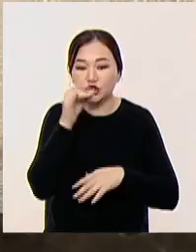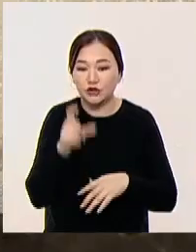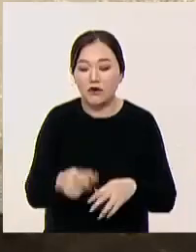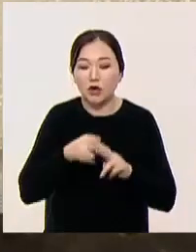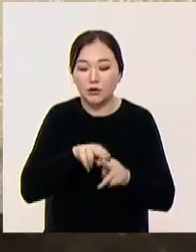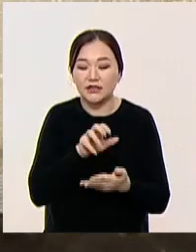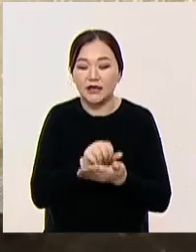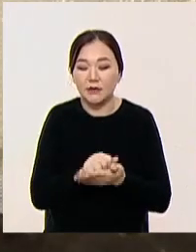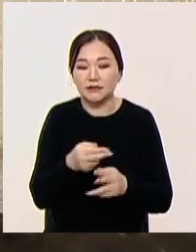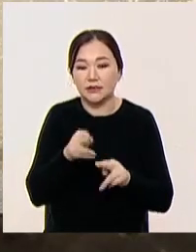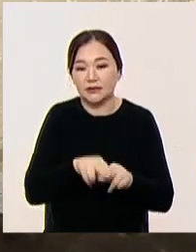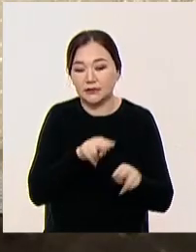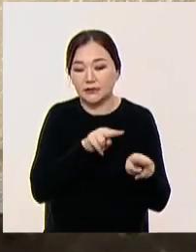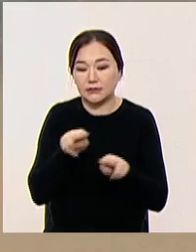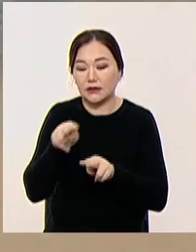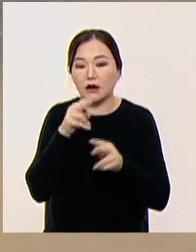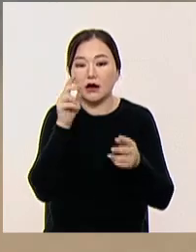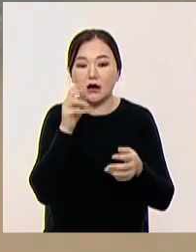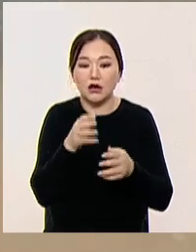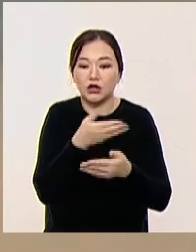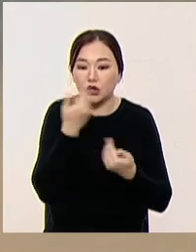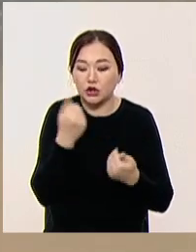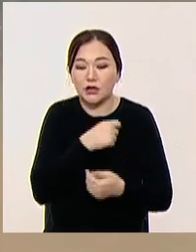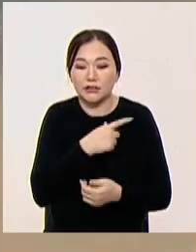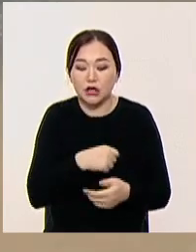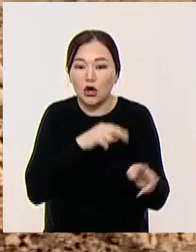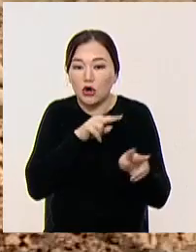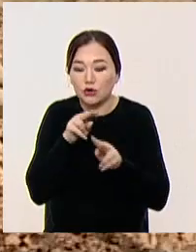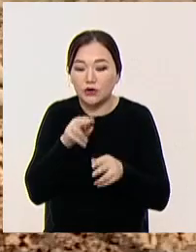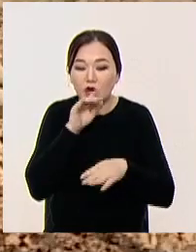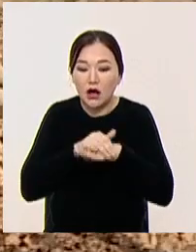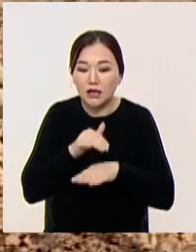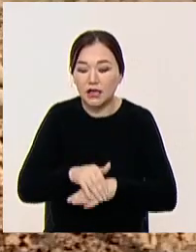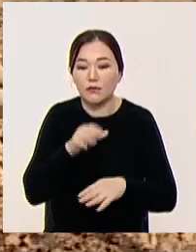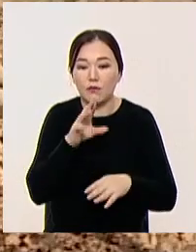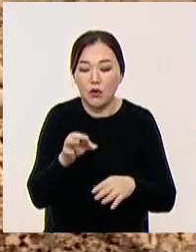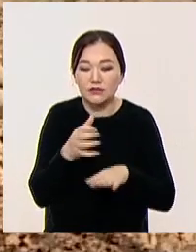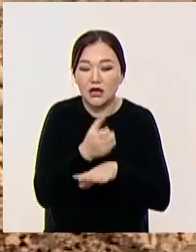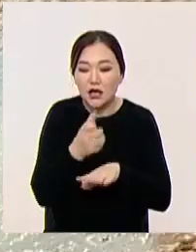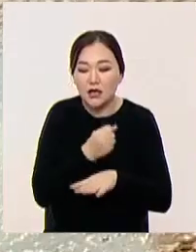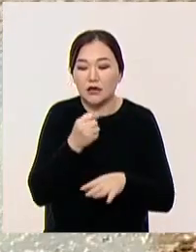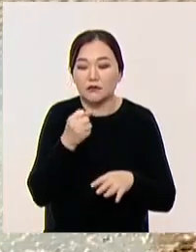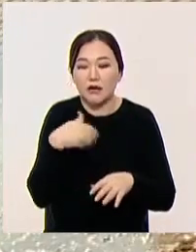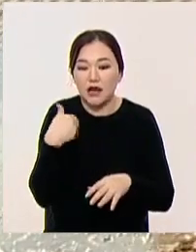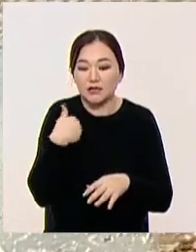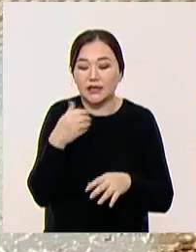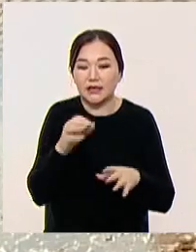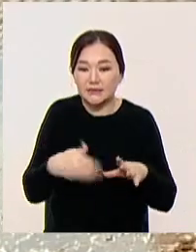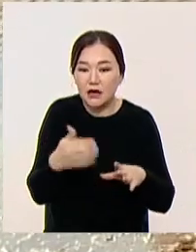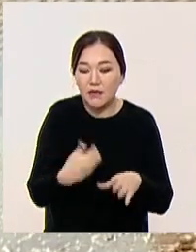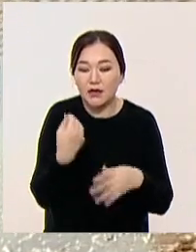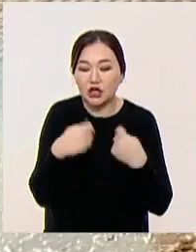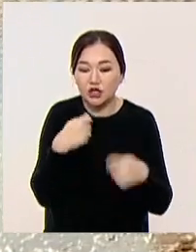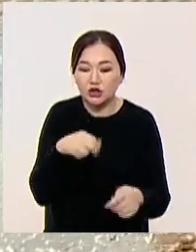бы занимался этим. Отсутствует постлицензионный контроль, доказательства по сбыту незаконно добытых полезных ископаемых и их